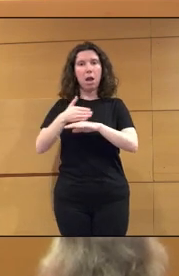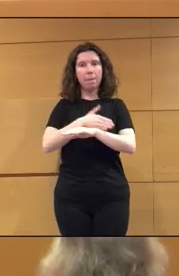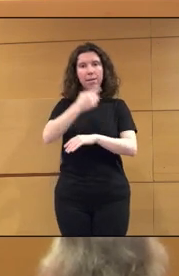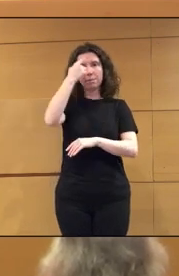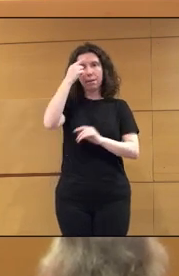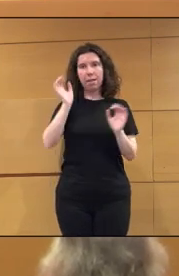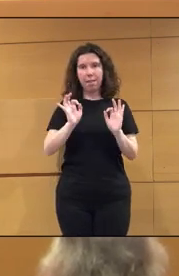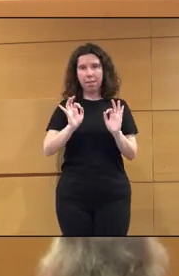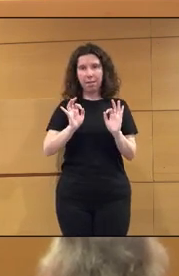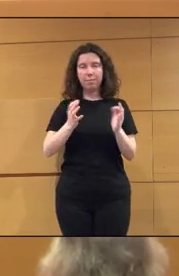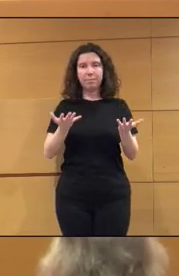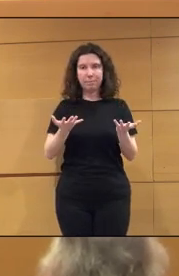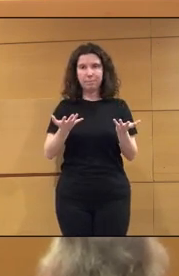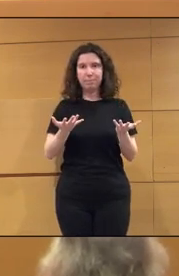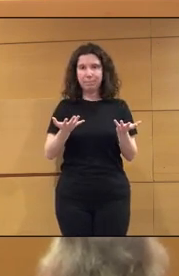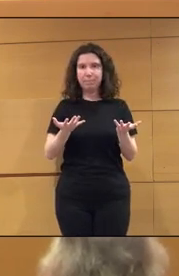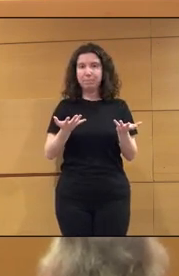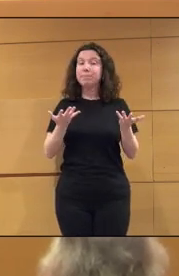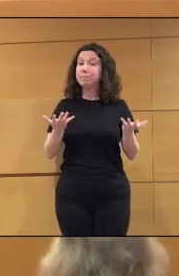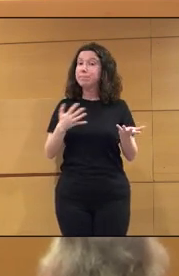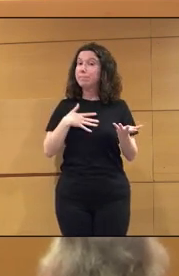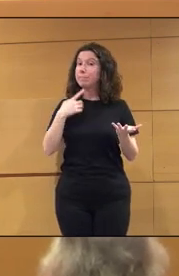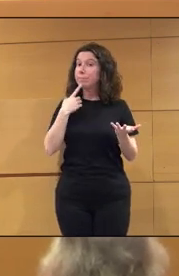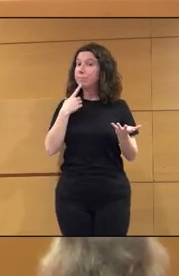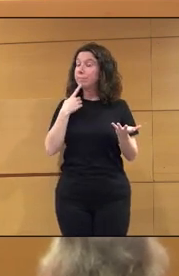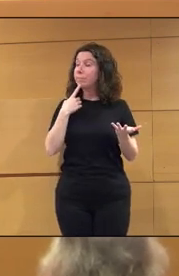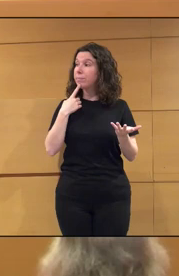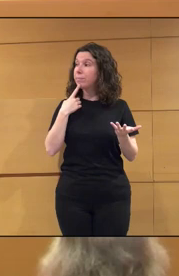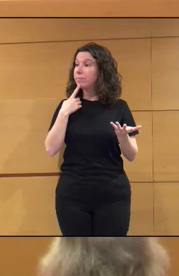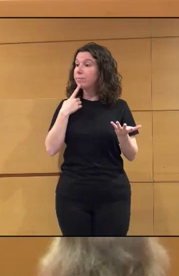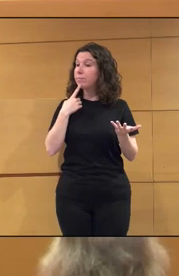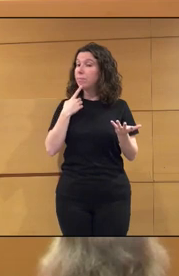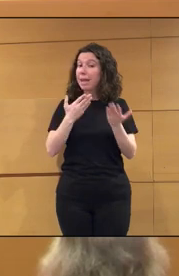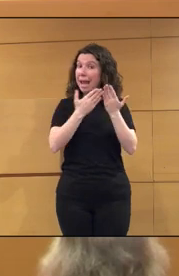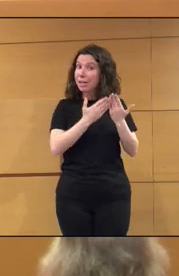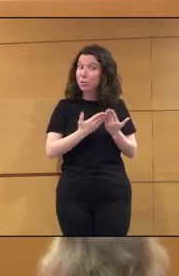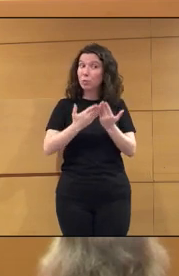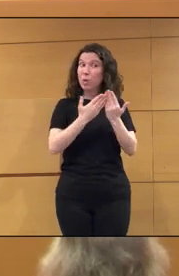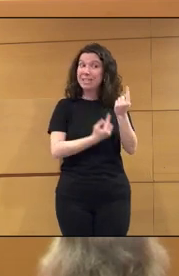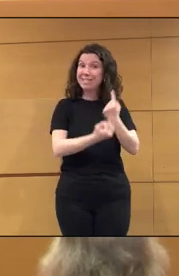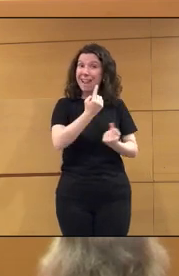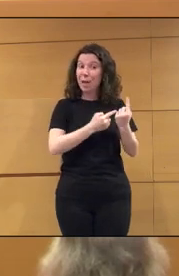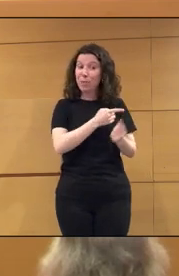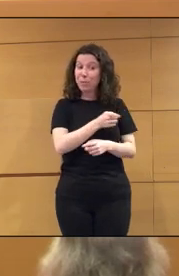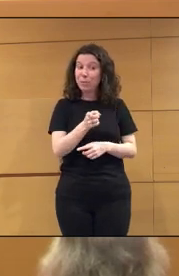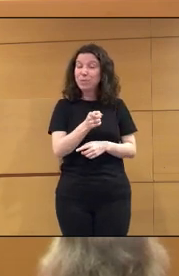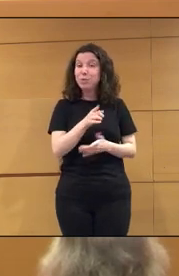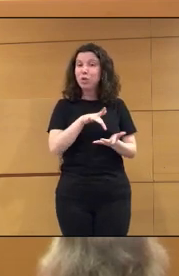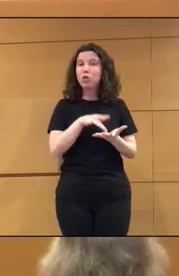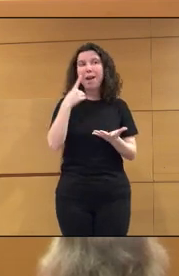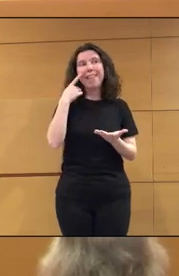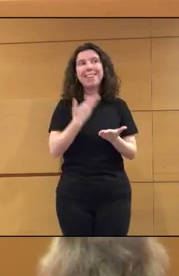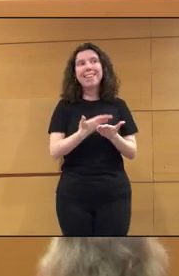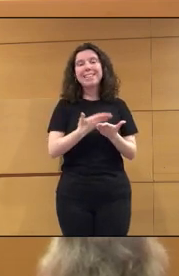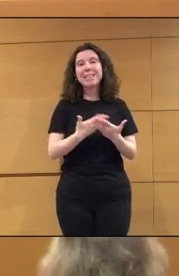tenim d'exemples. I llavors trobes amb estudis, no?, que efectivament a través no de testos